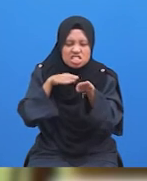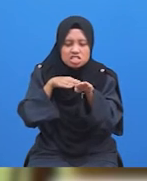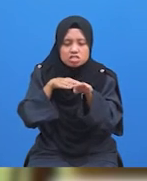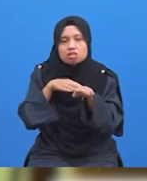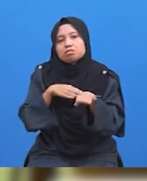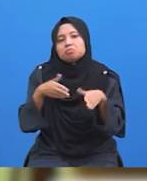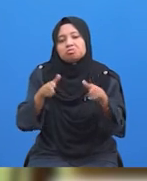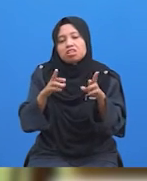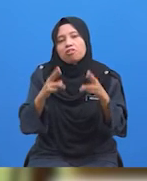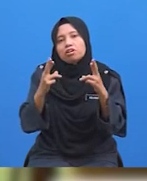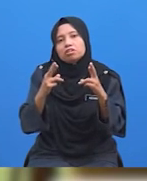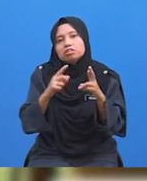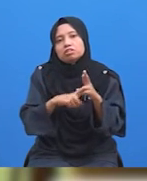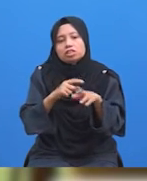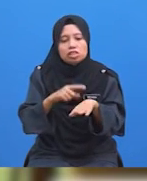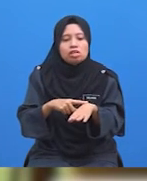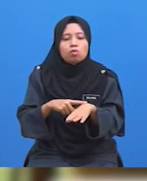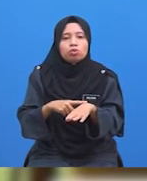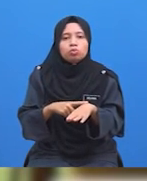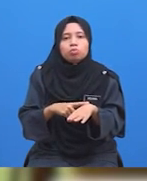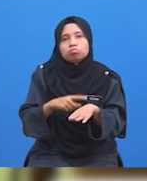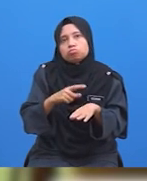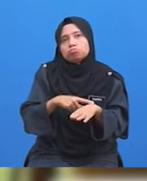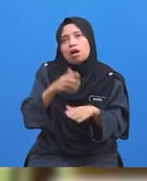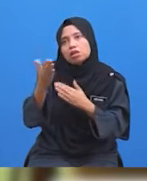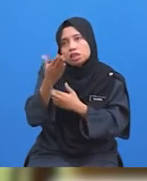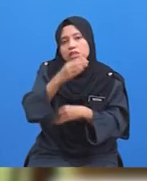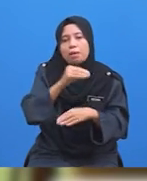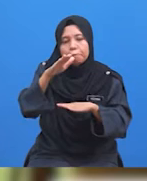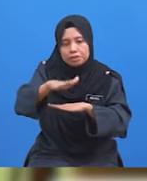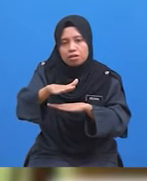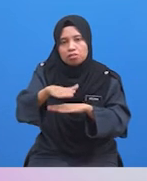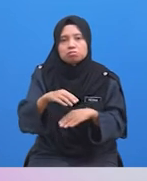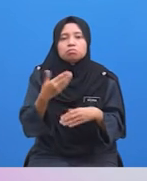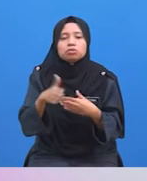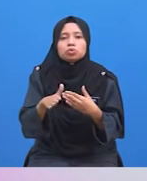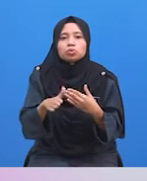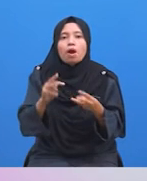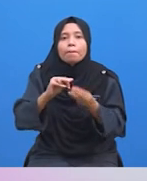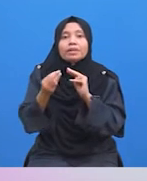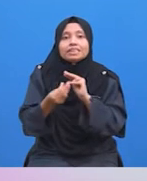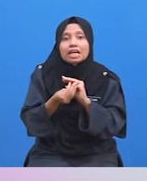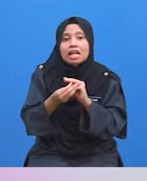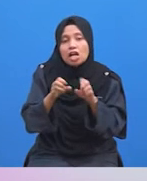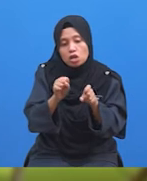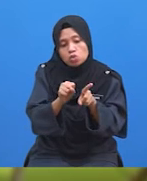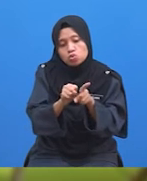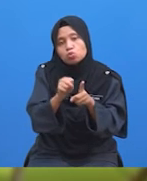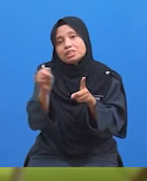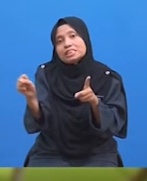berlaku pada waktu Puncak pagi dan petang keempat masaalah Society